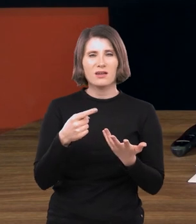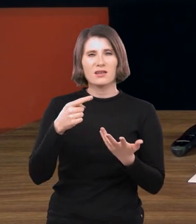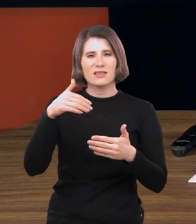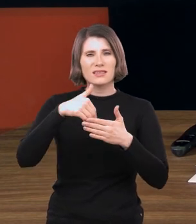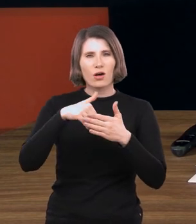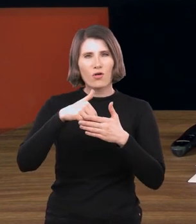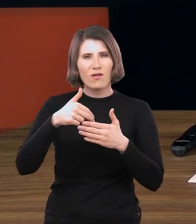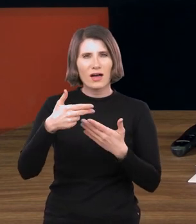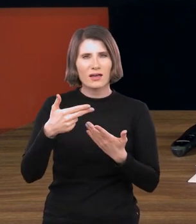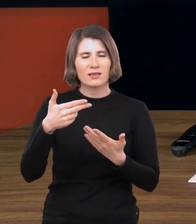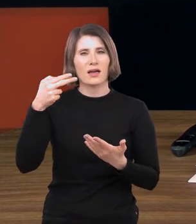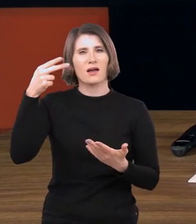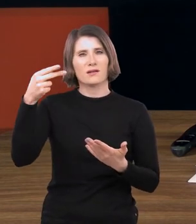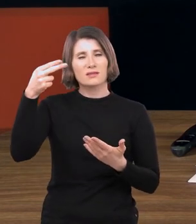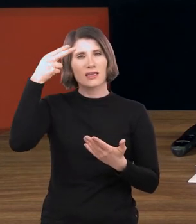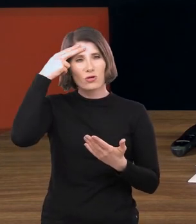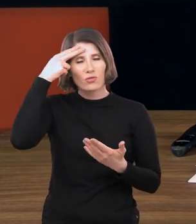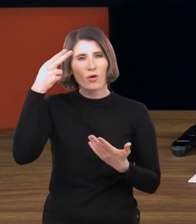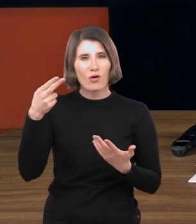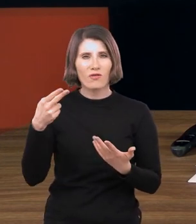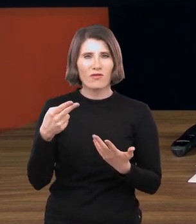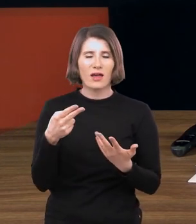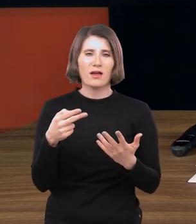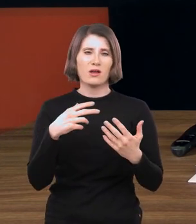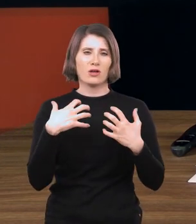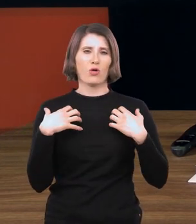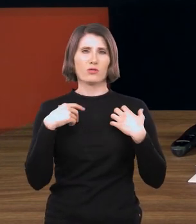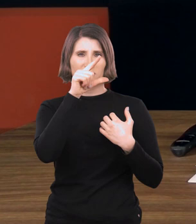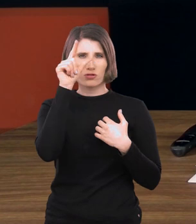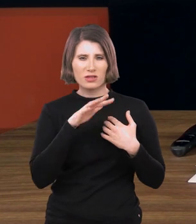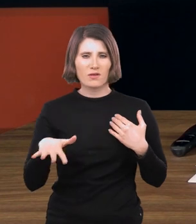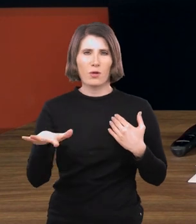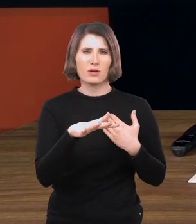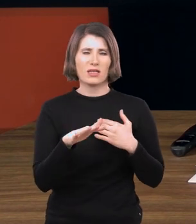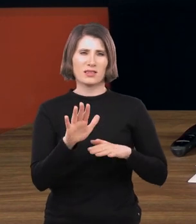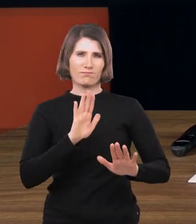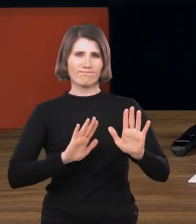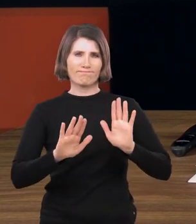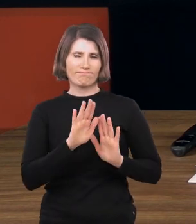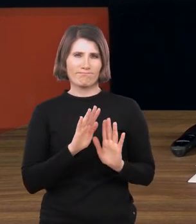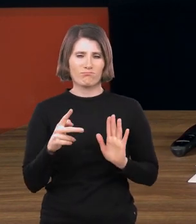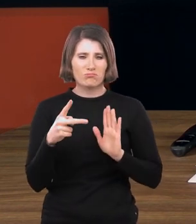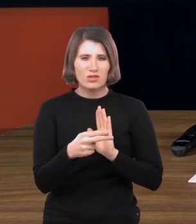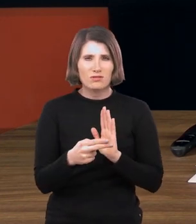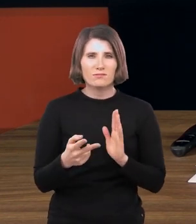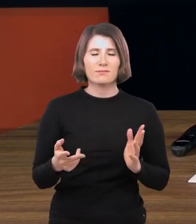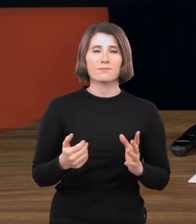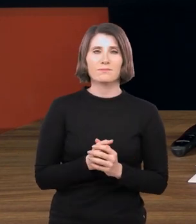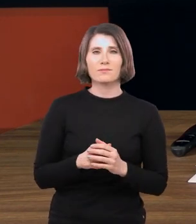zachowania i przede wszystkim odcinanie się od rzeczywistości. Zaliczyli również taką